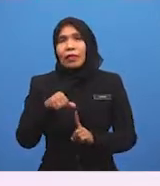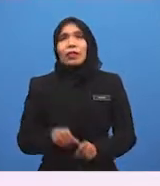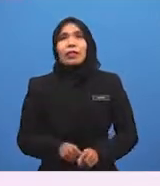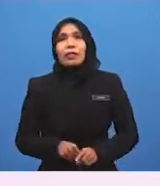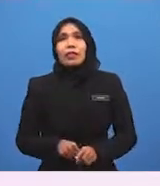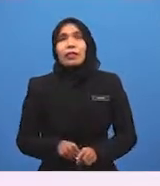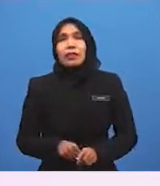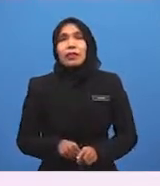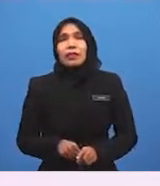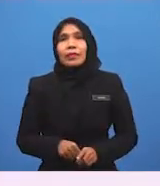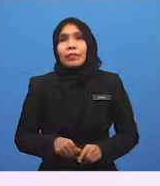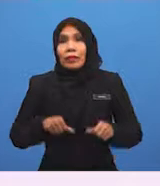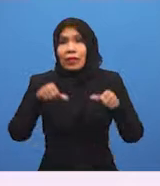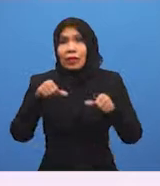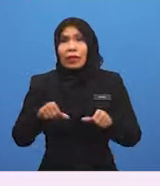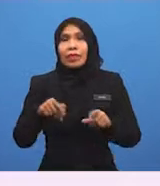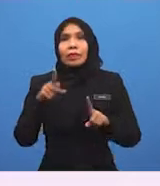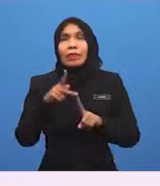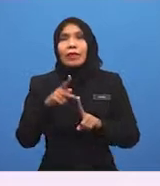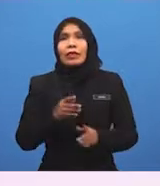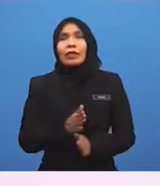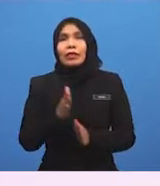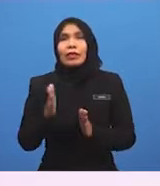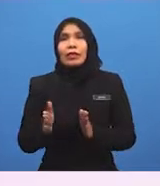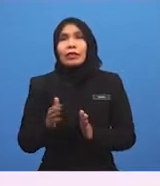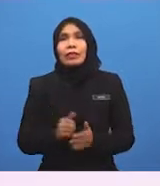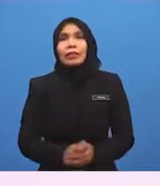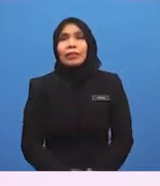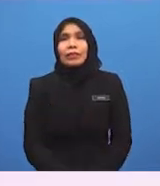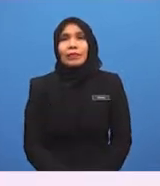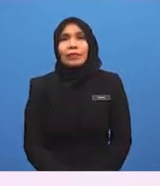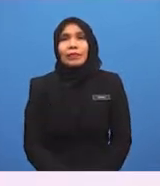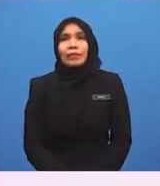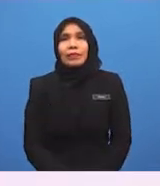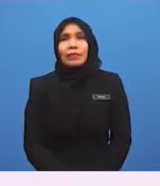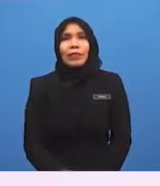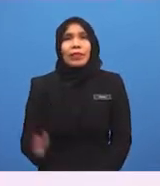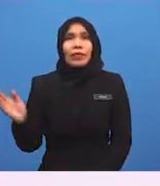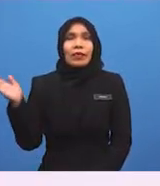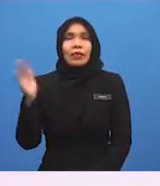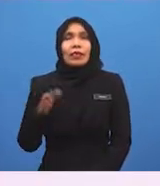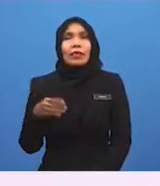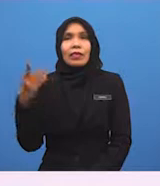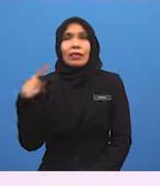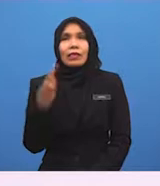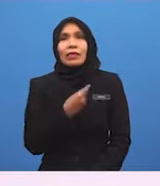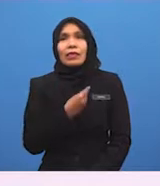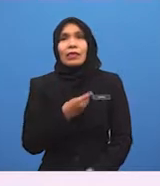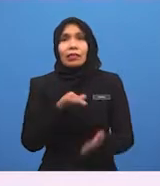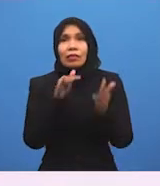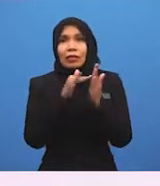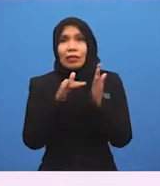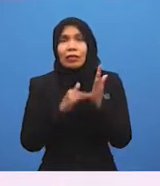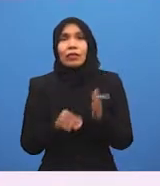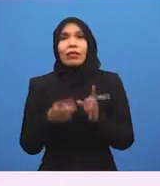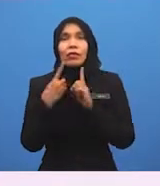Cikgu berasa murid-murid sudah bersedia dengan jawapan. Mari kita menyemah jawapan. Murid-murid